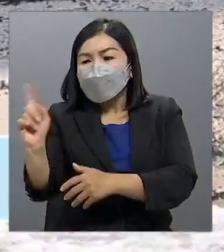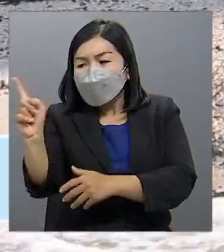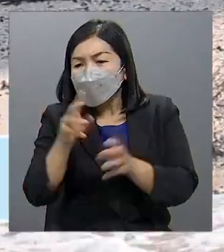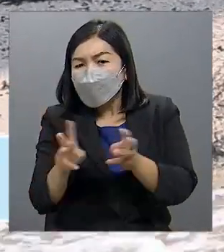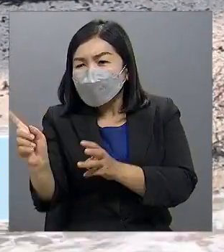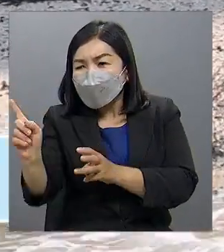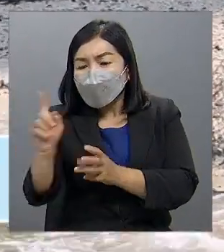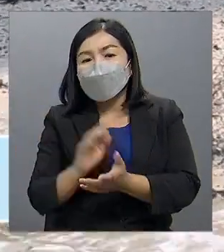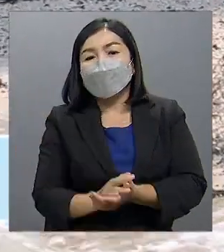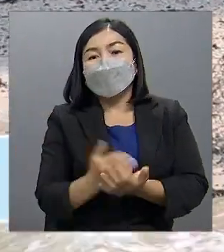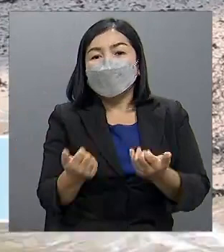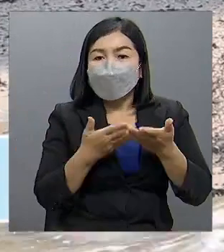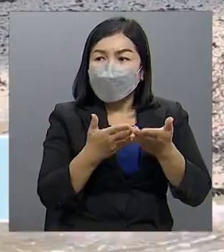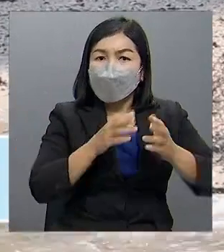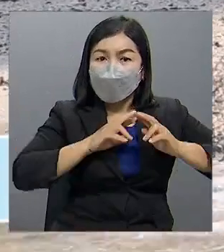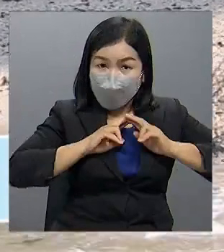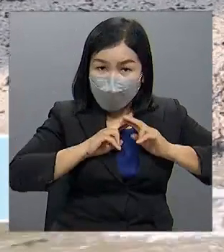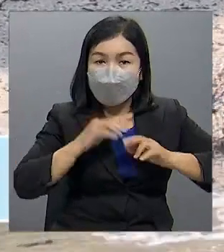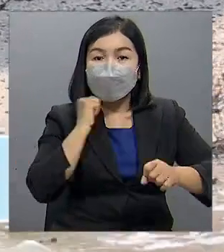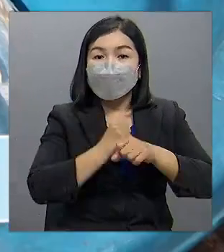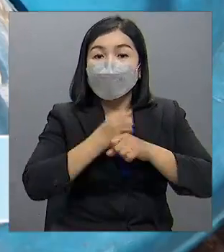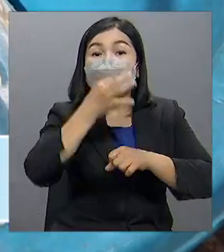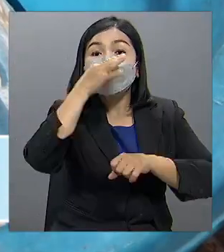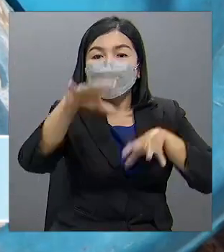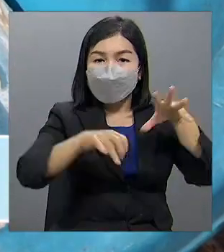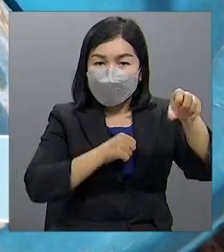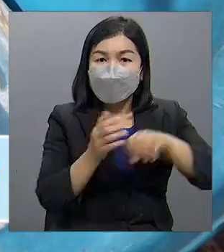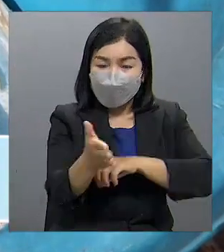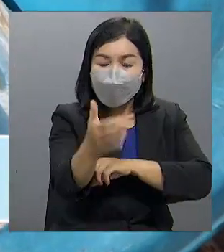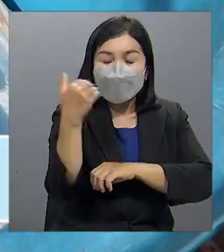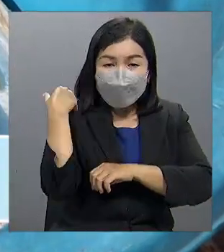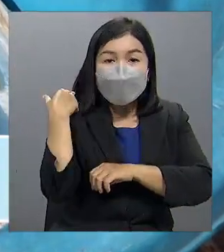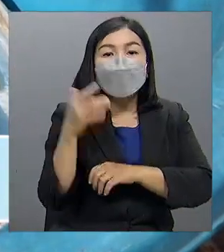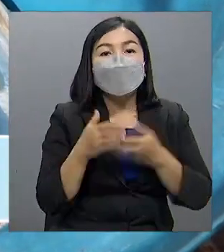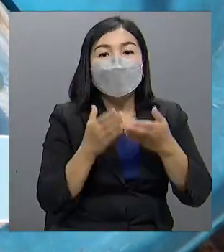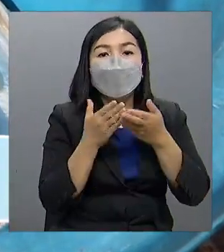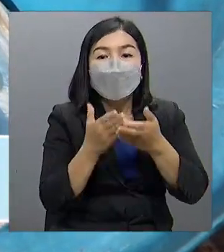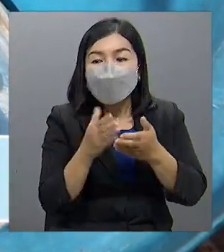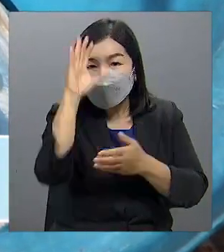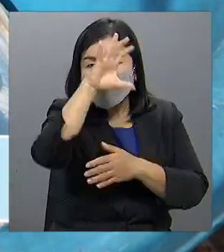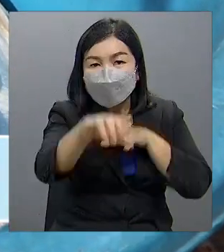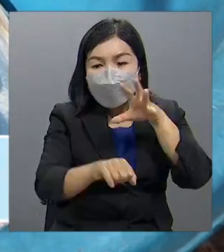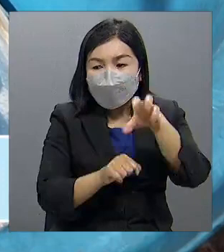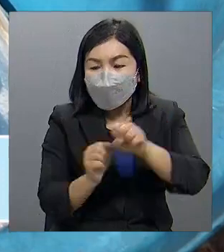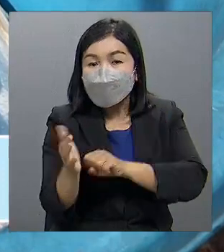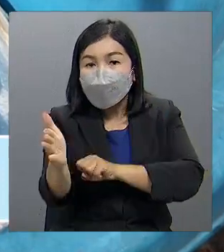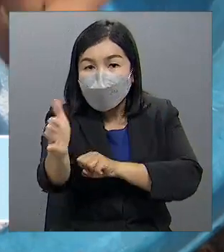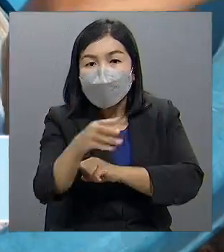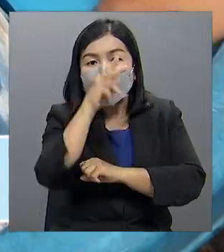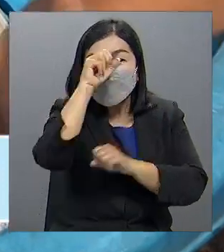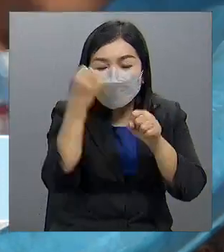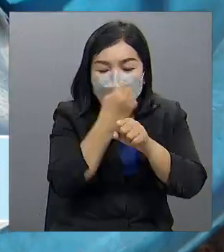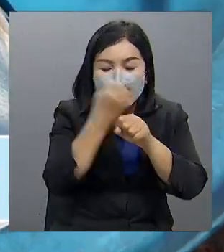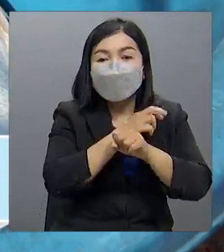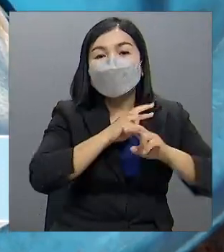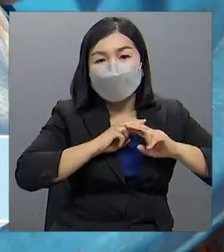มีเรือประมงประกอบอาชีพเป็นชาวประมงอยู่แล้วก็เลยออกเรือหาปลากุเลาแล้วนำมาลองผิดลองถูกแปรรูป